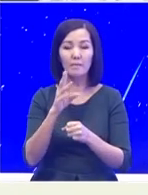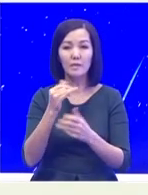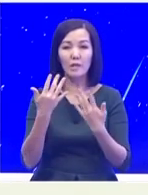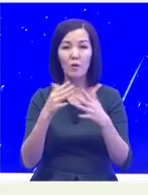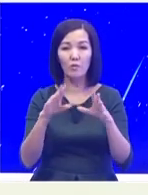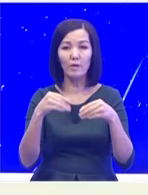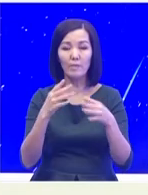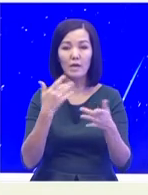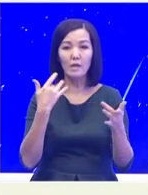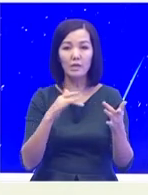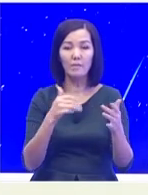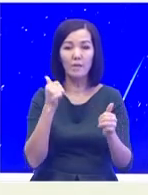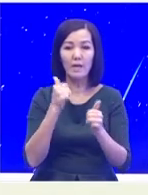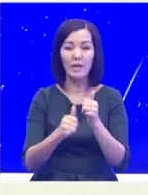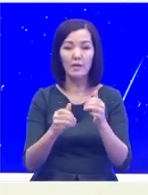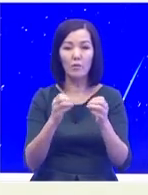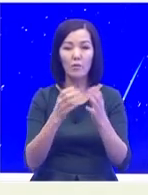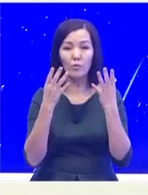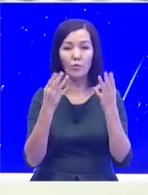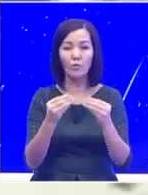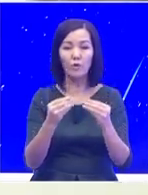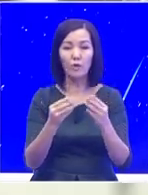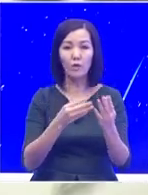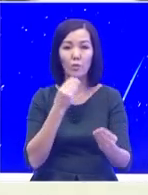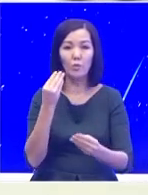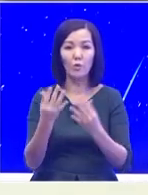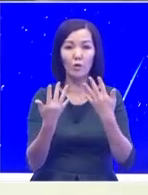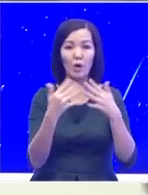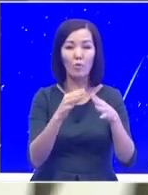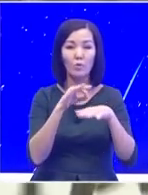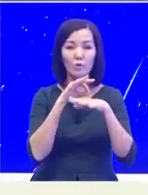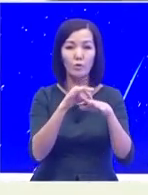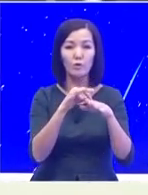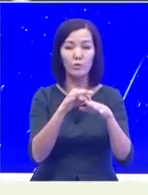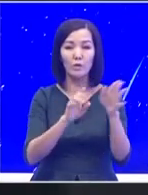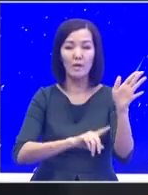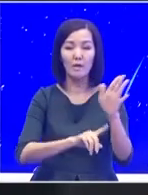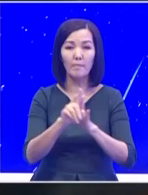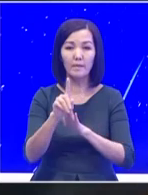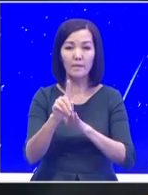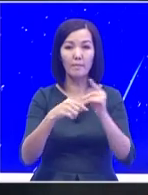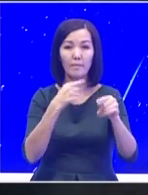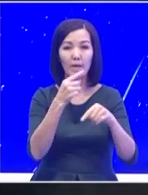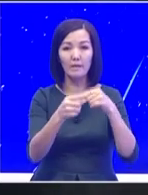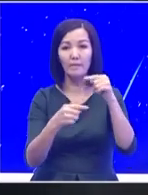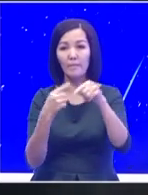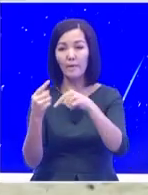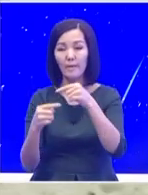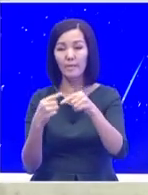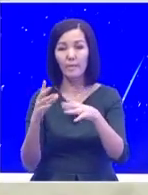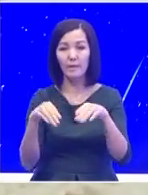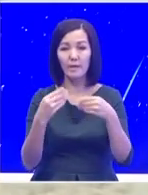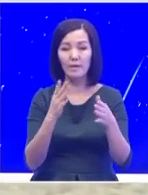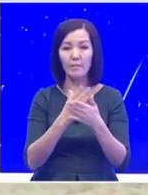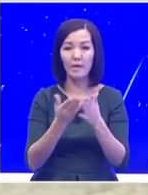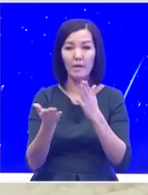табысталмақ. Яғни жамбылдықтар әр 10 күн сайын бұл ойынды елді мекендерде өткізуді қолға алған. Осылайша тұрғындар ел арасында